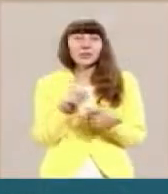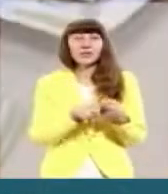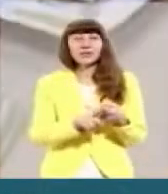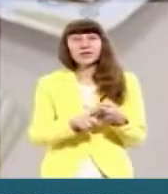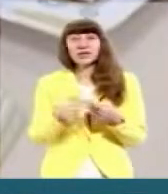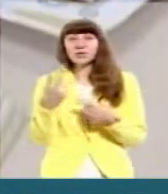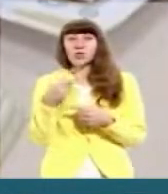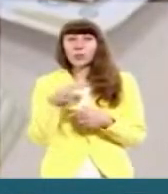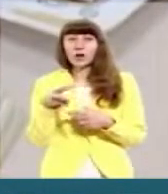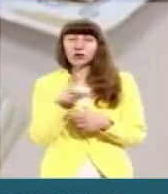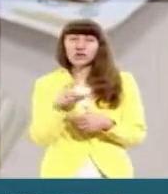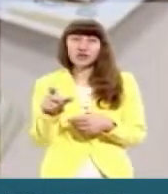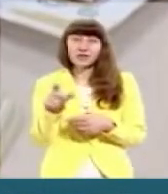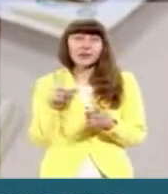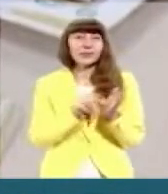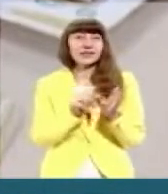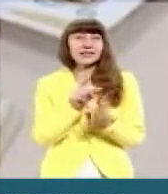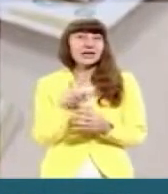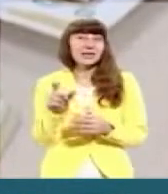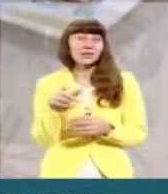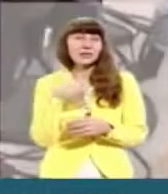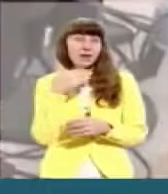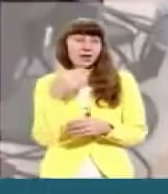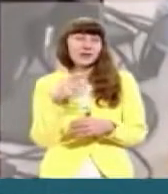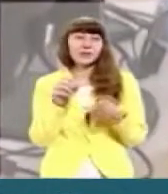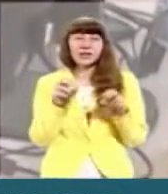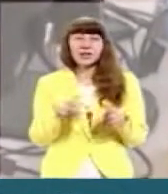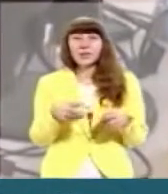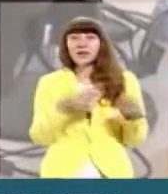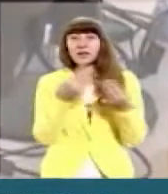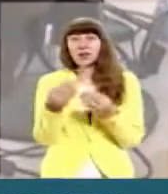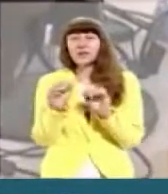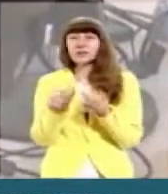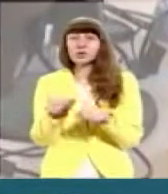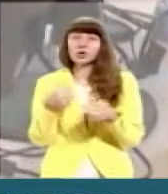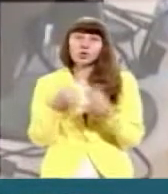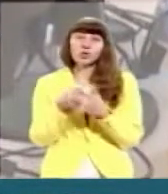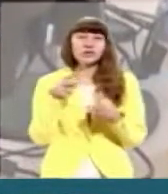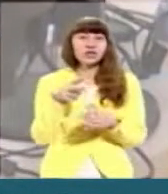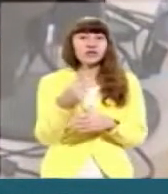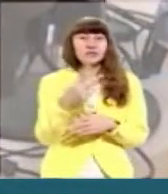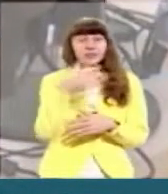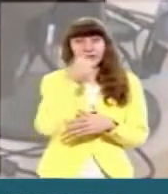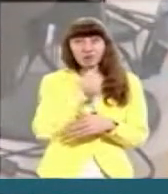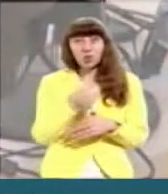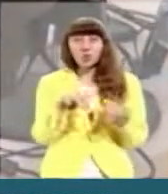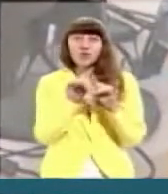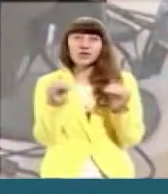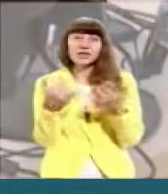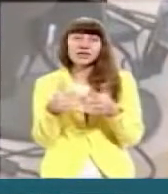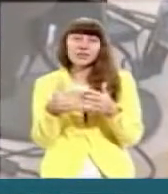2 миллионов пенсионеров. Как говорят специалисты, предлагаемые меры позволят к 2025 году повысить совокупную